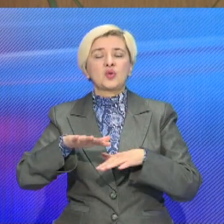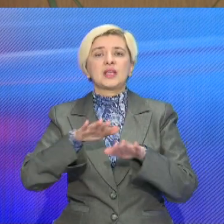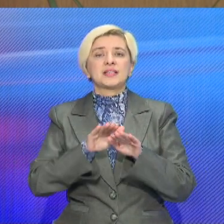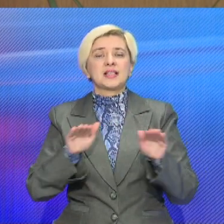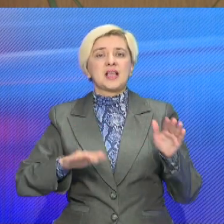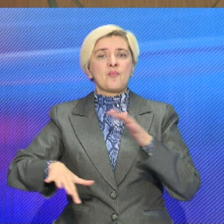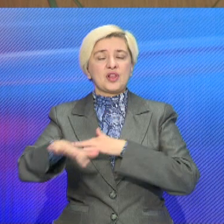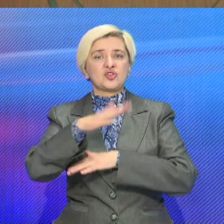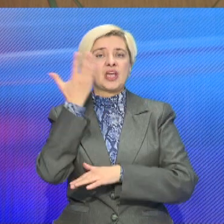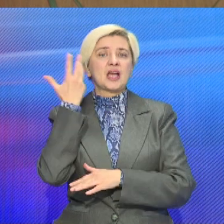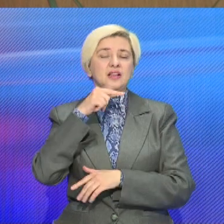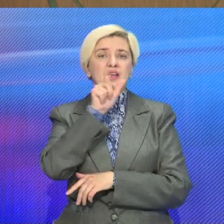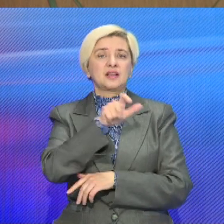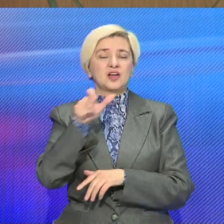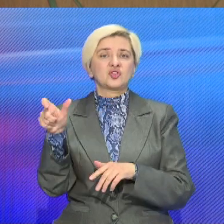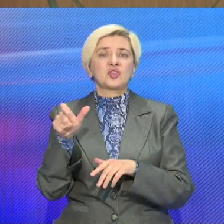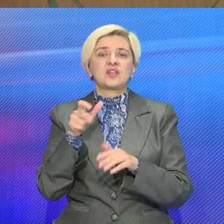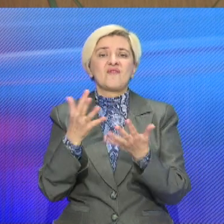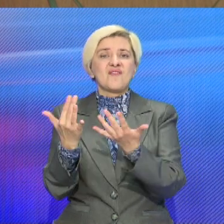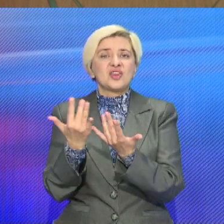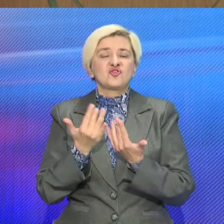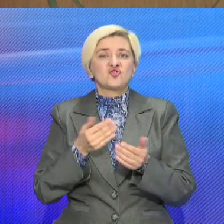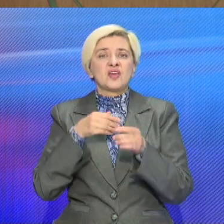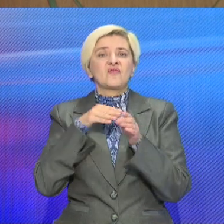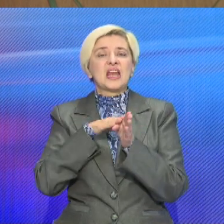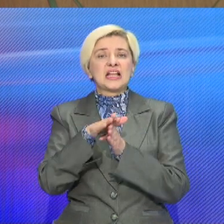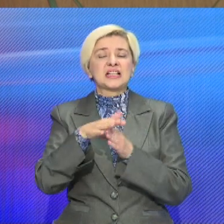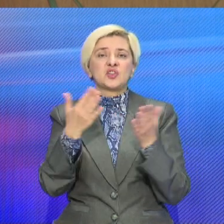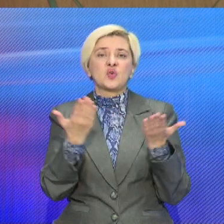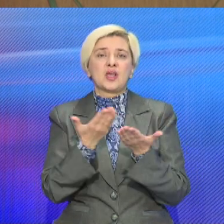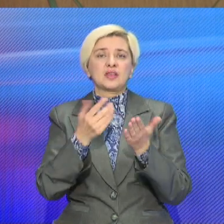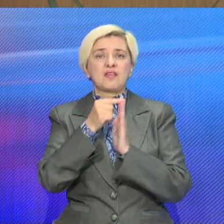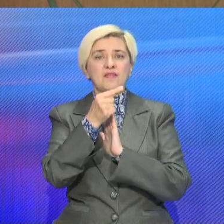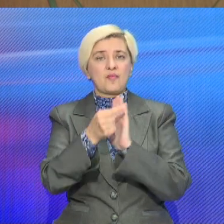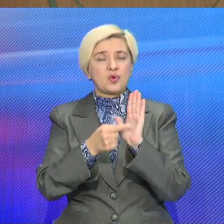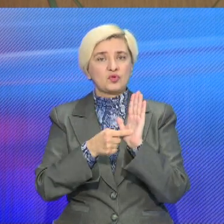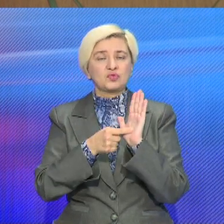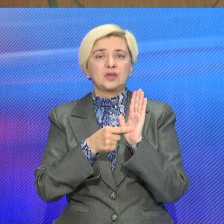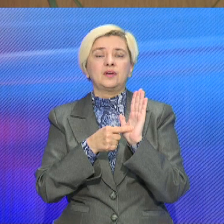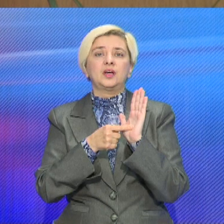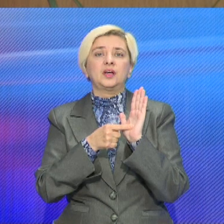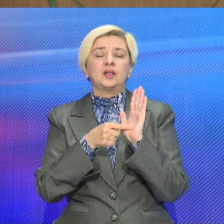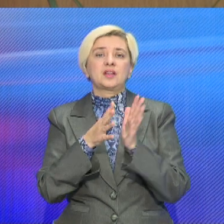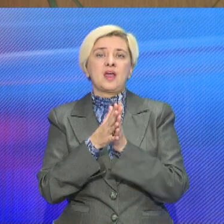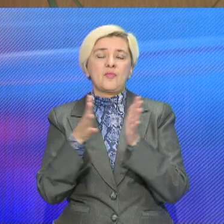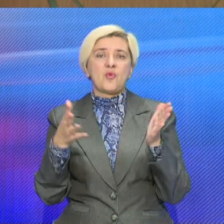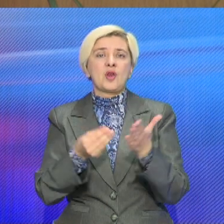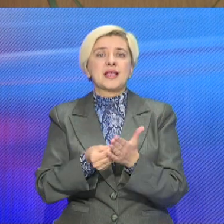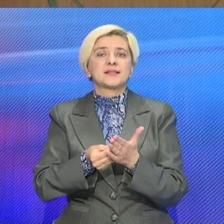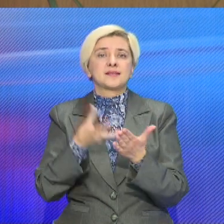граждане сами вовлечены в реализацию некоторых вопросов, то наиболее